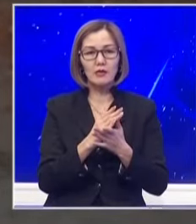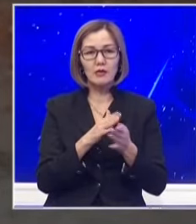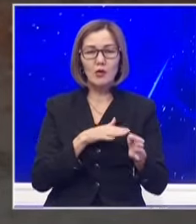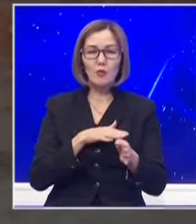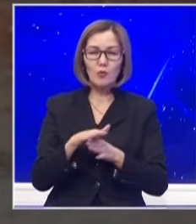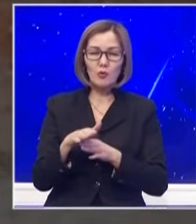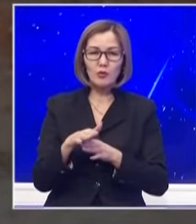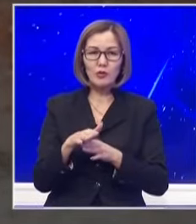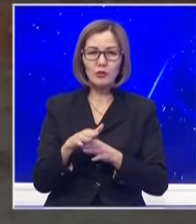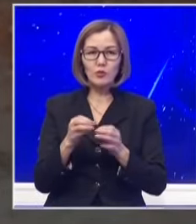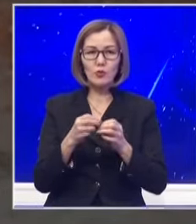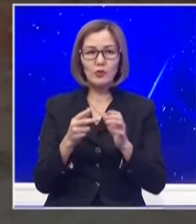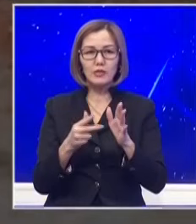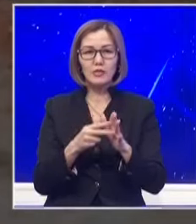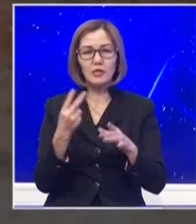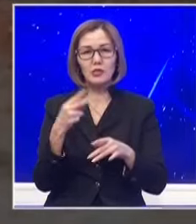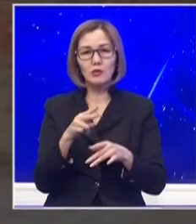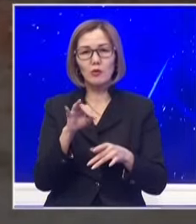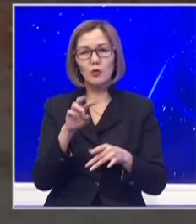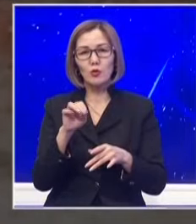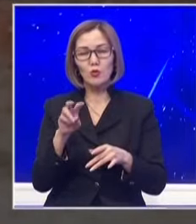где-то 18-20 тонна бар.